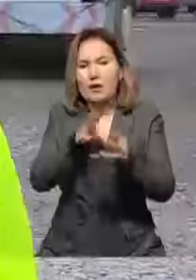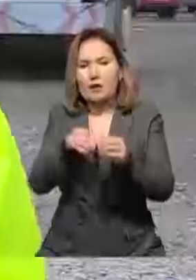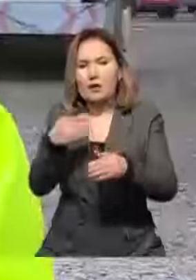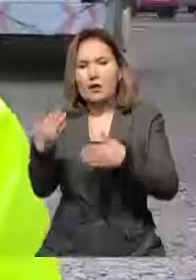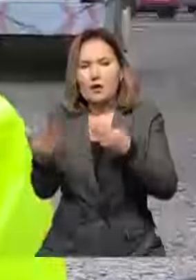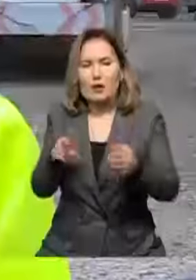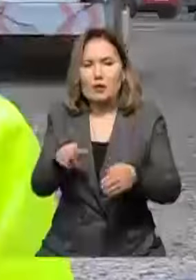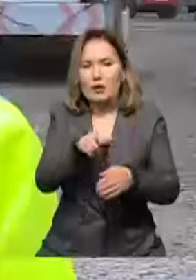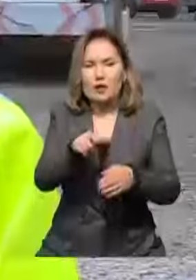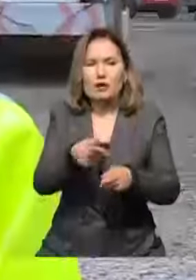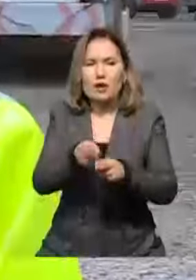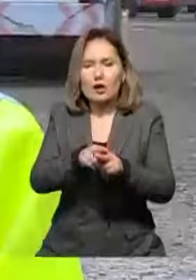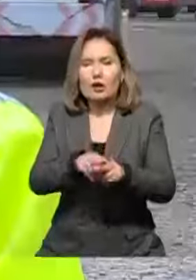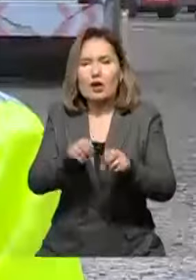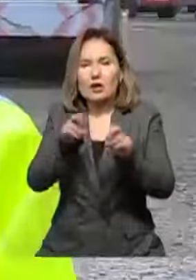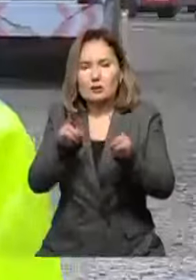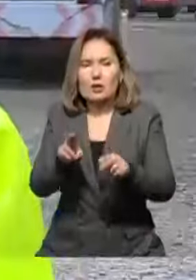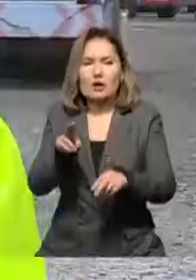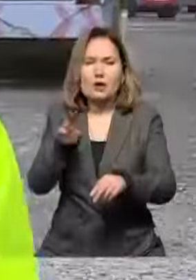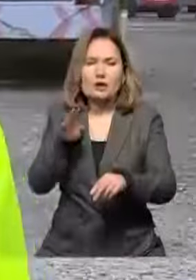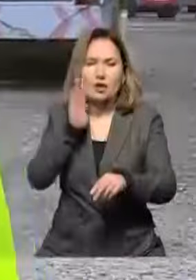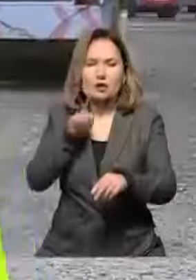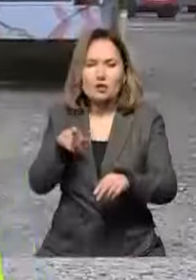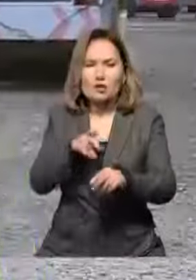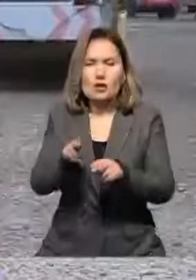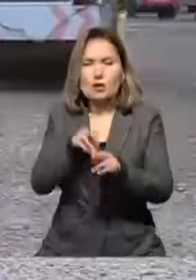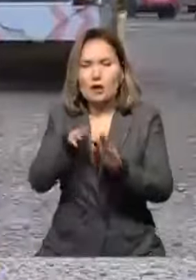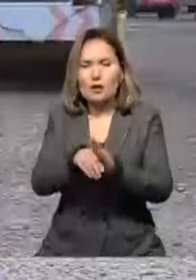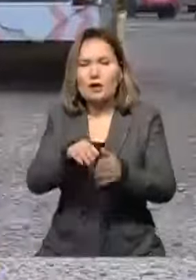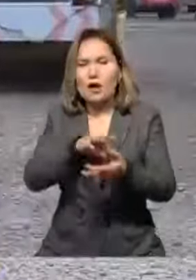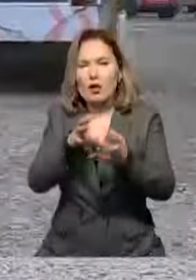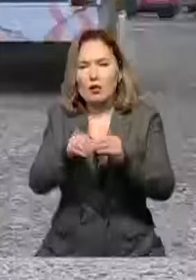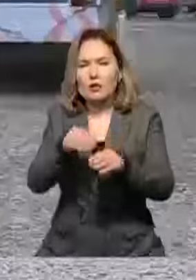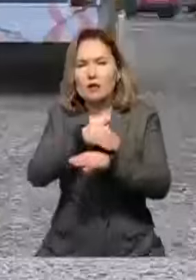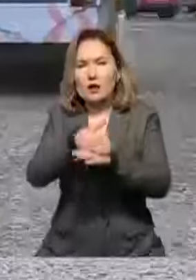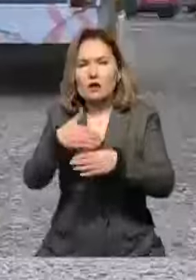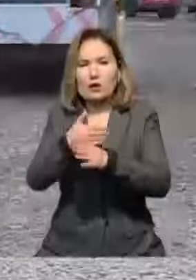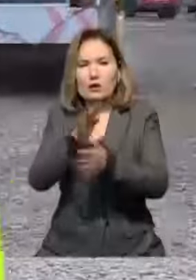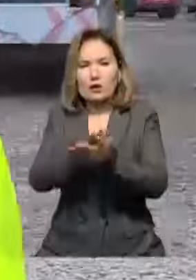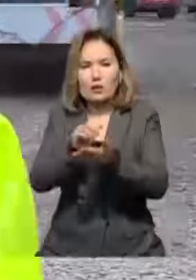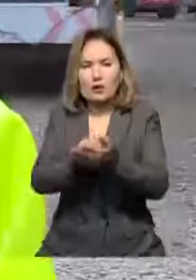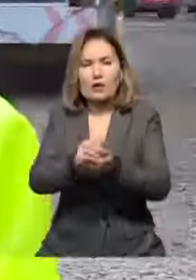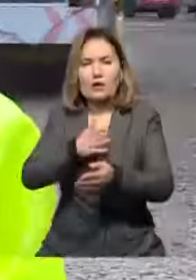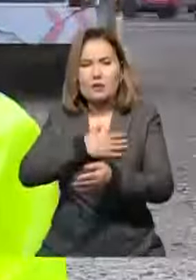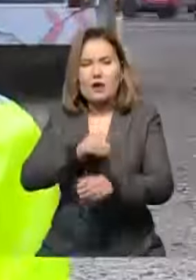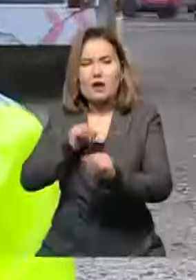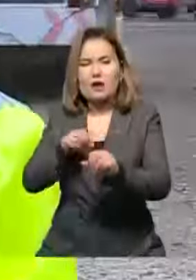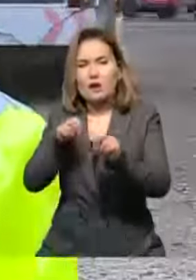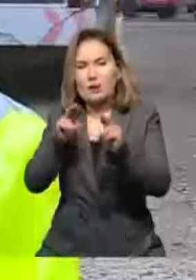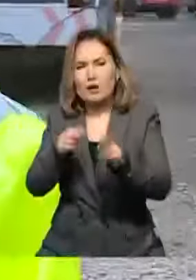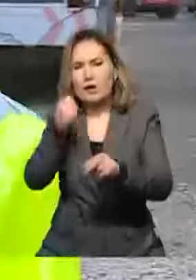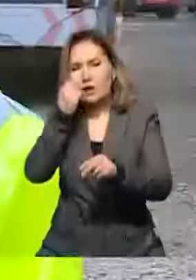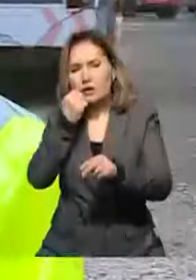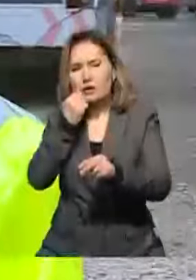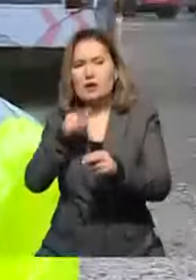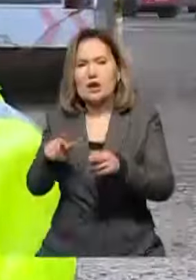еңкіс болса, енді су бір жаққа ағатында етіп жасалады. Бұл асфальттың жаңбыр мен қардан бұзылмау үшін қажет. Ескі жолды қазу кезінде